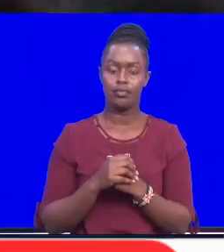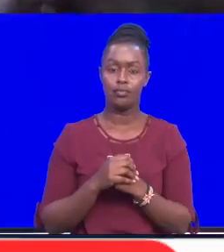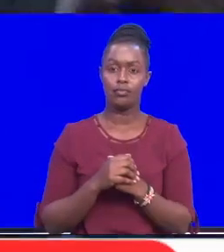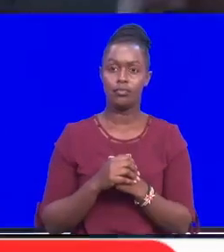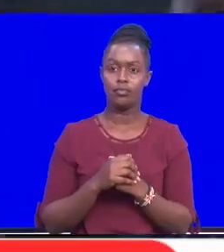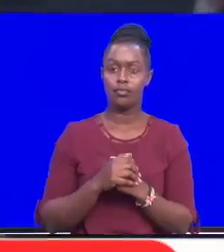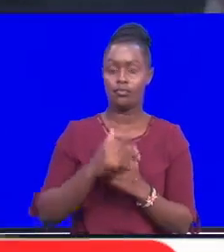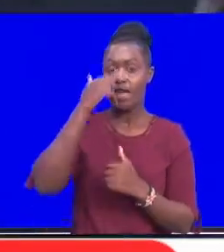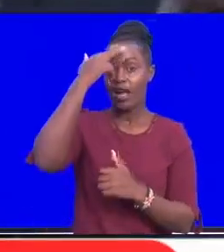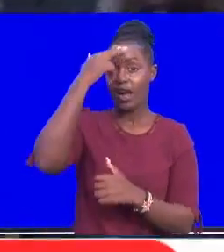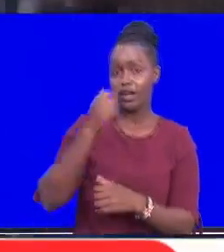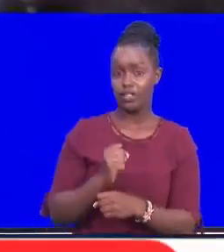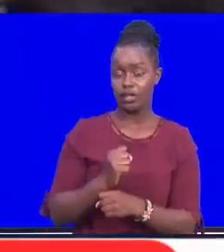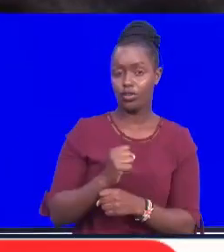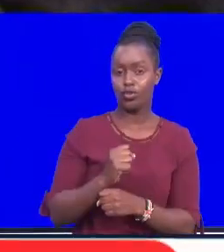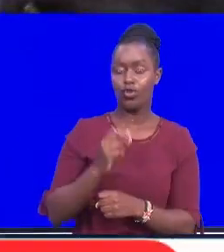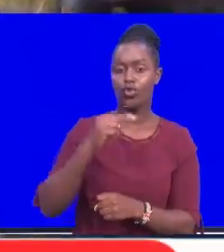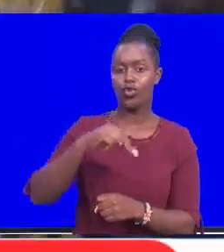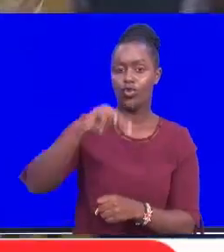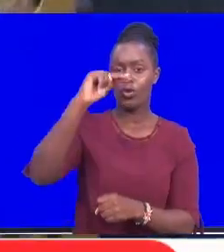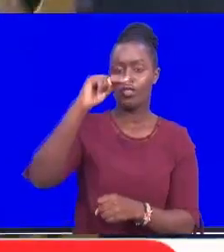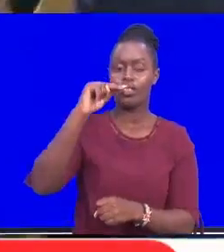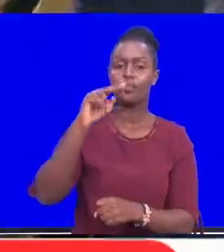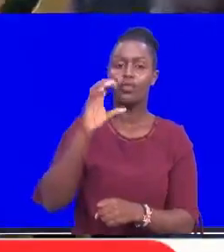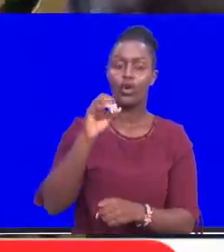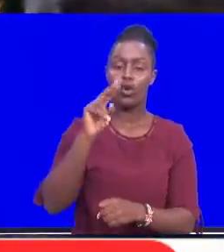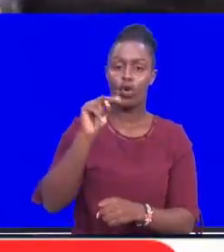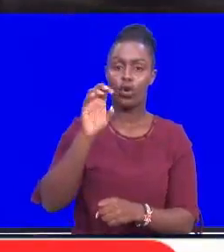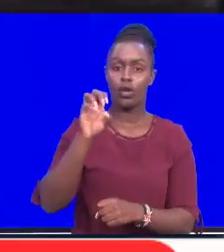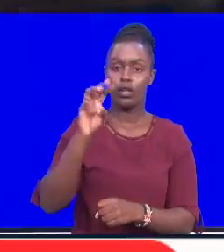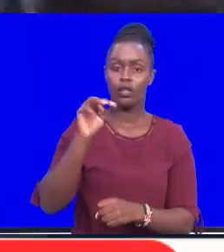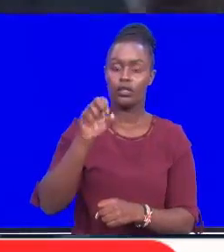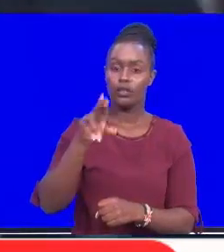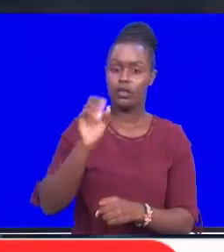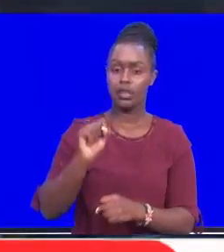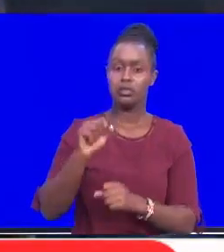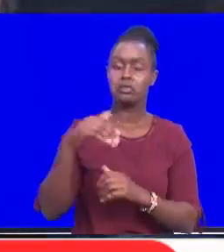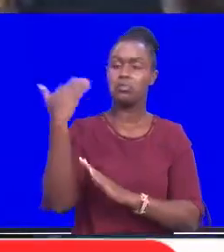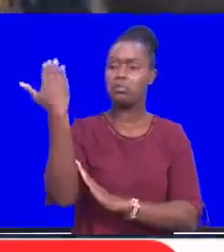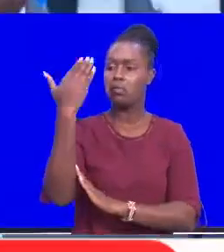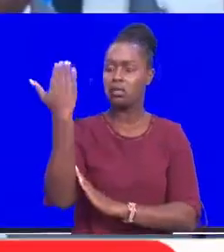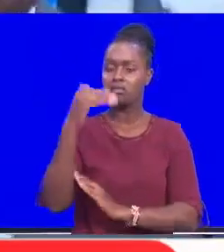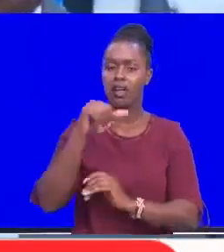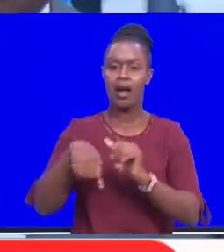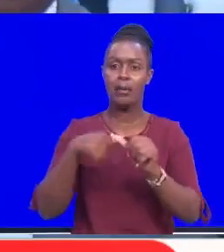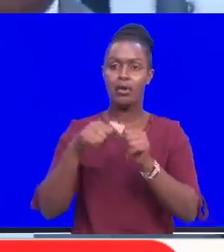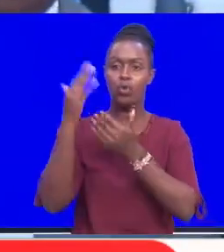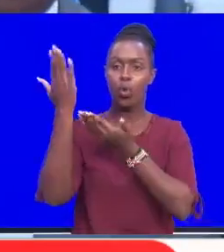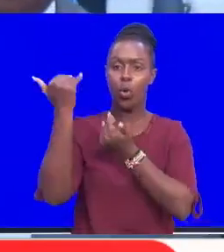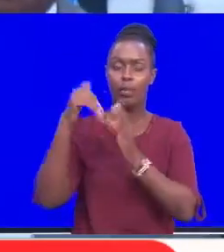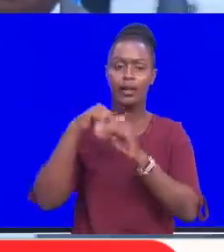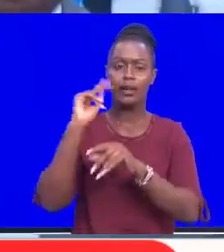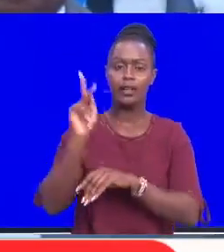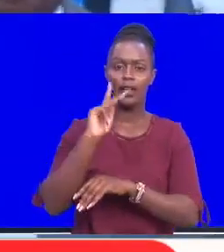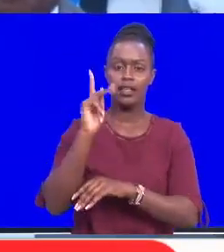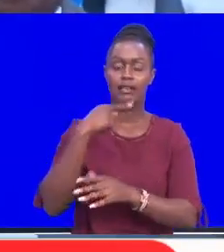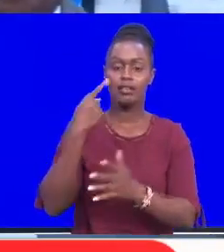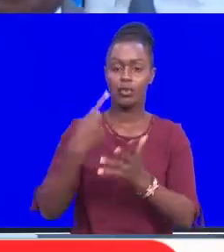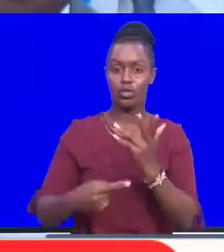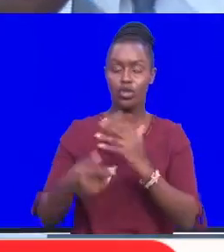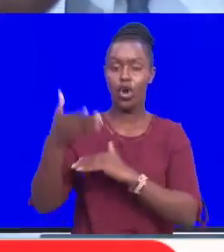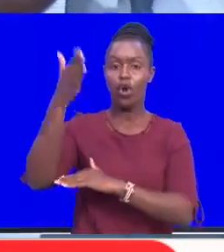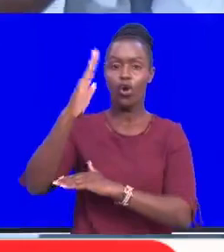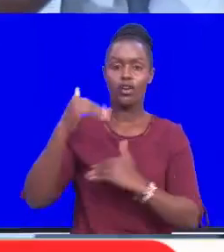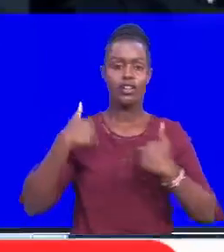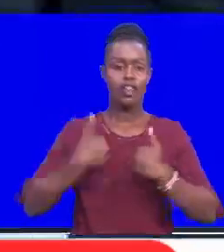Mbunge wa Kajiado Kaskazini Onesmus Ngogoyo akihubiri ujumbe wa matumaini kwa Wakenya, ujumbe ukisema kuwa Mungu hatachoka